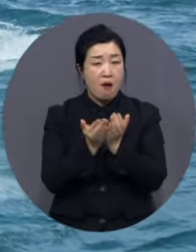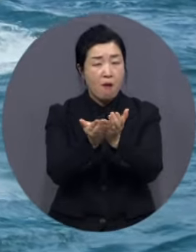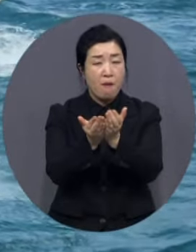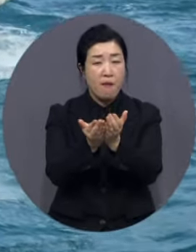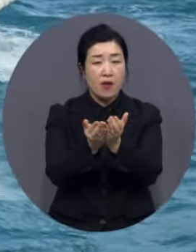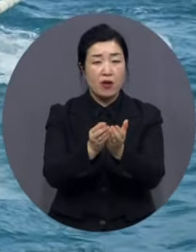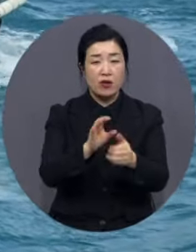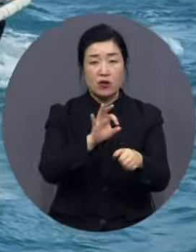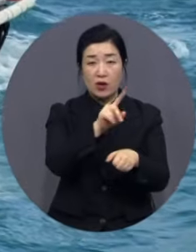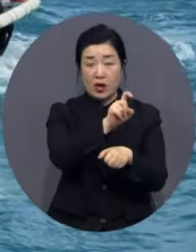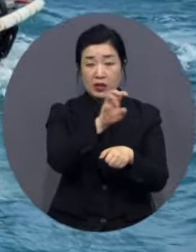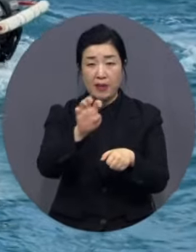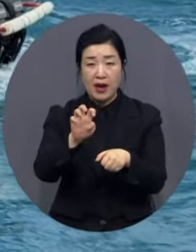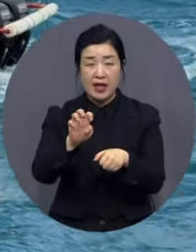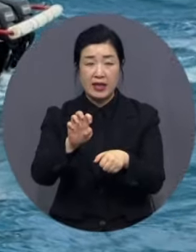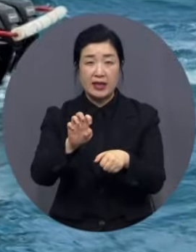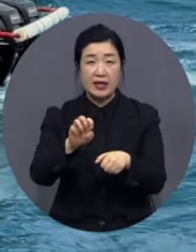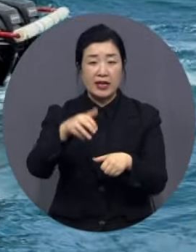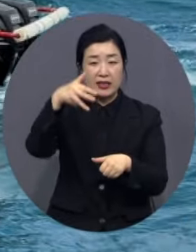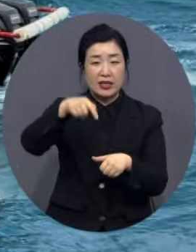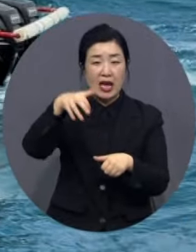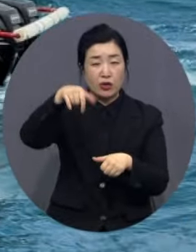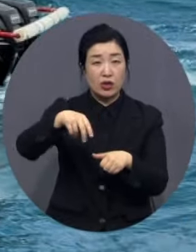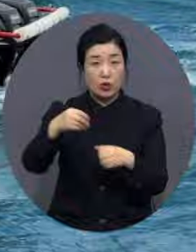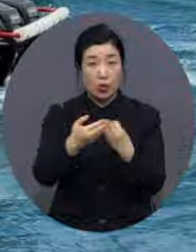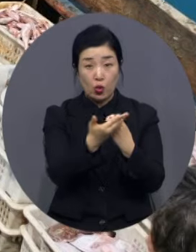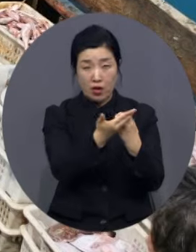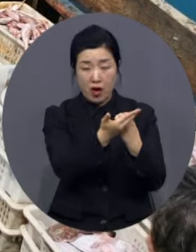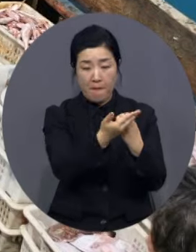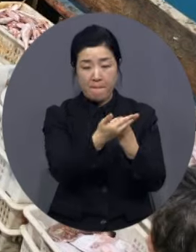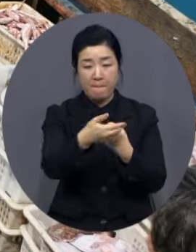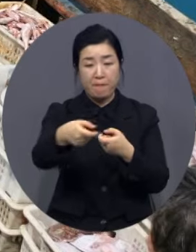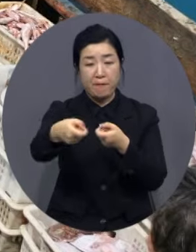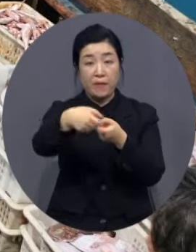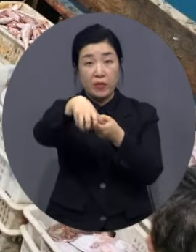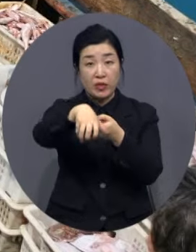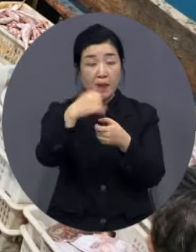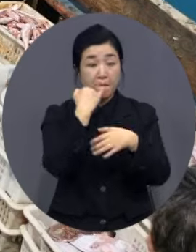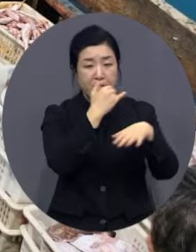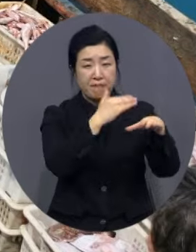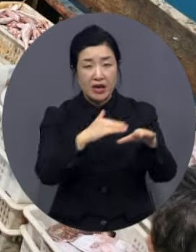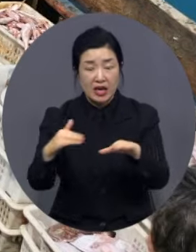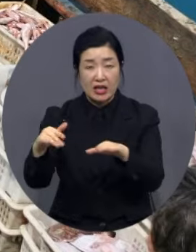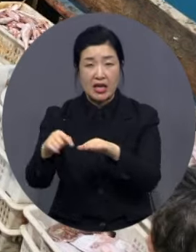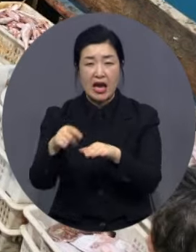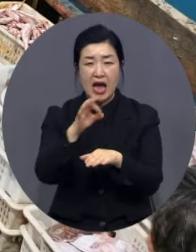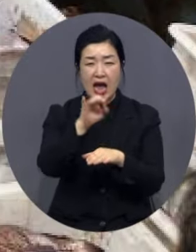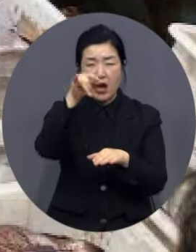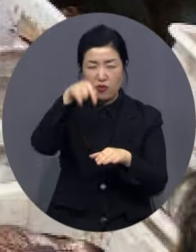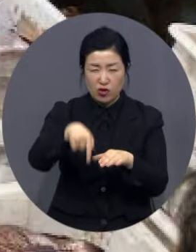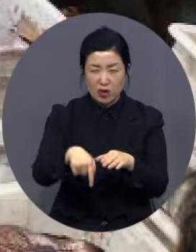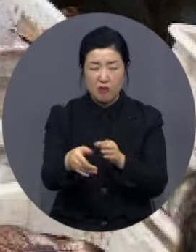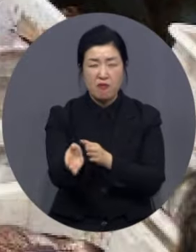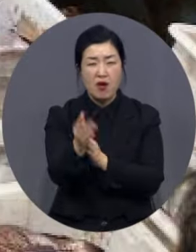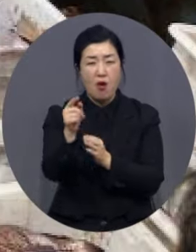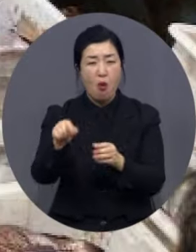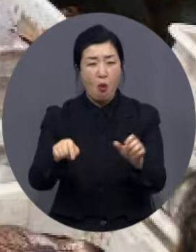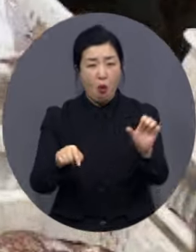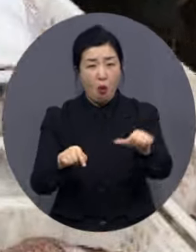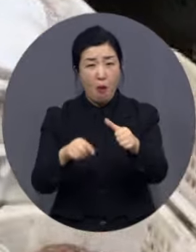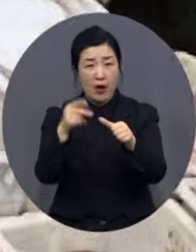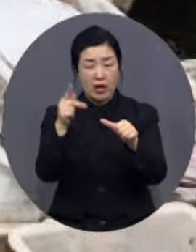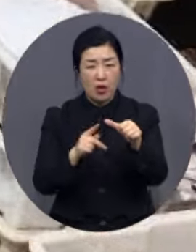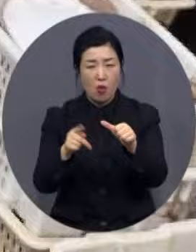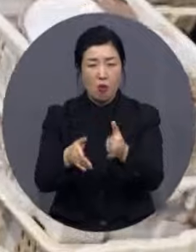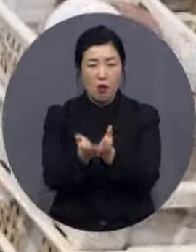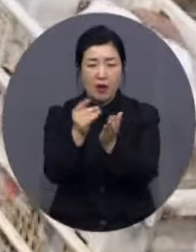반쯤 제주시 한경면 차귀도 북서쪽 880km 해상에서 귀와 가자미 등 500kg 잡고